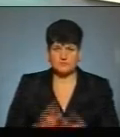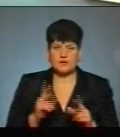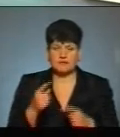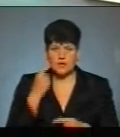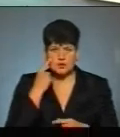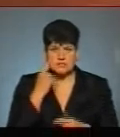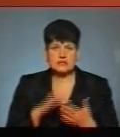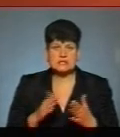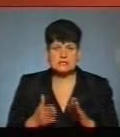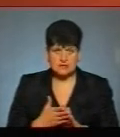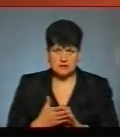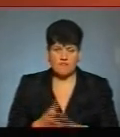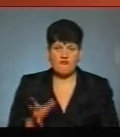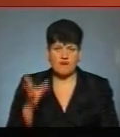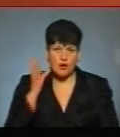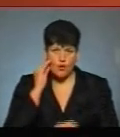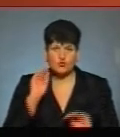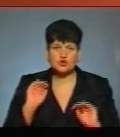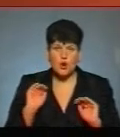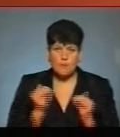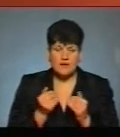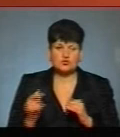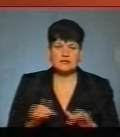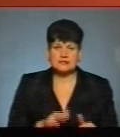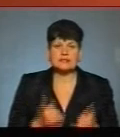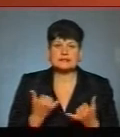оцінюєте ситуацію, враховуючи обмежувальні заходи, які